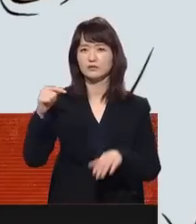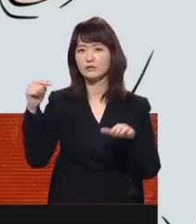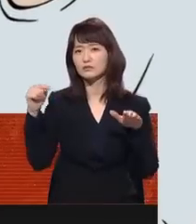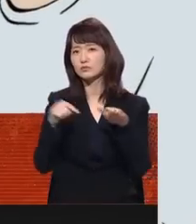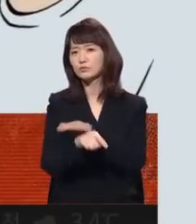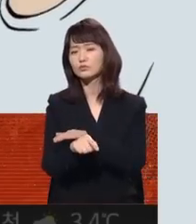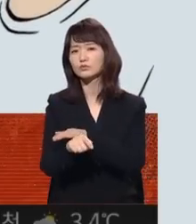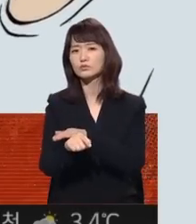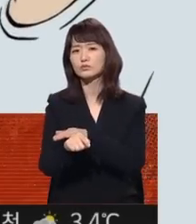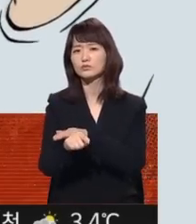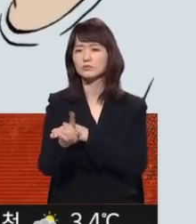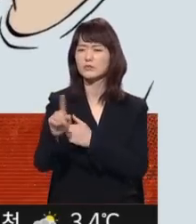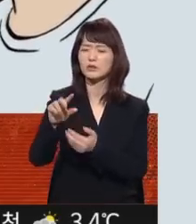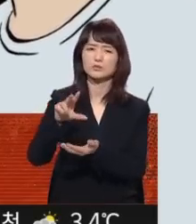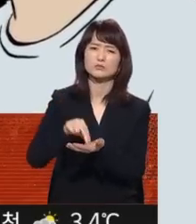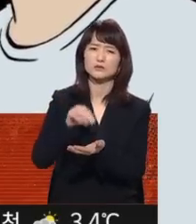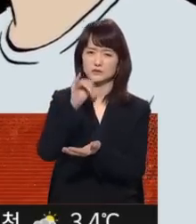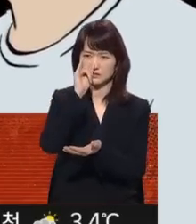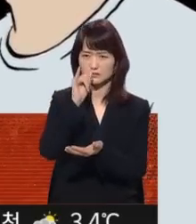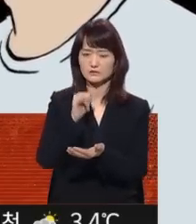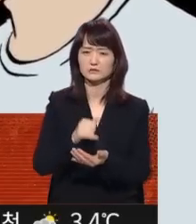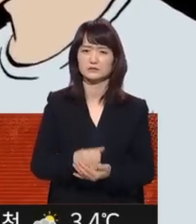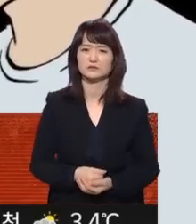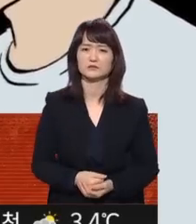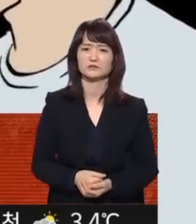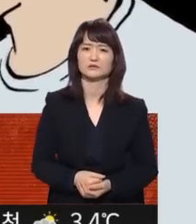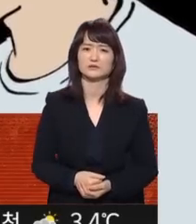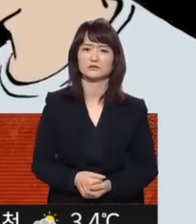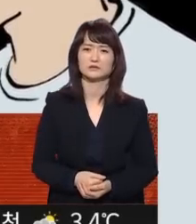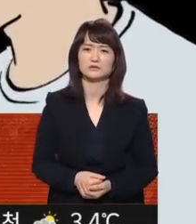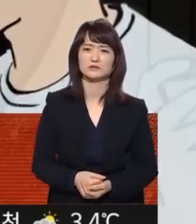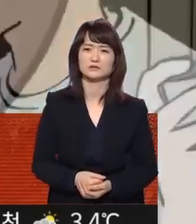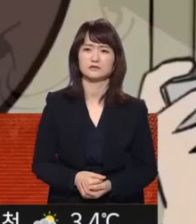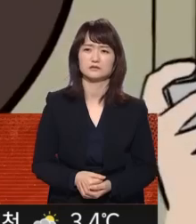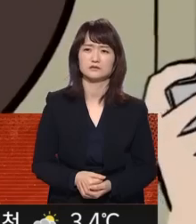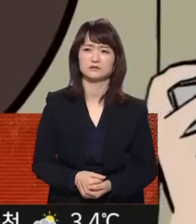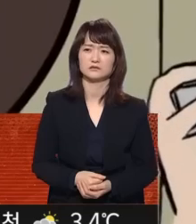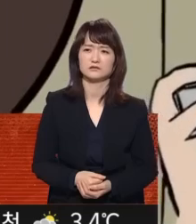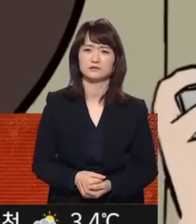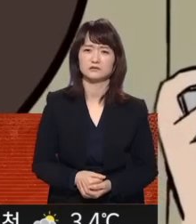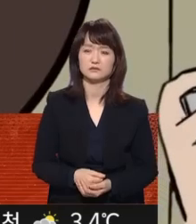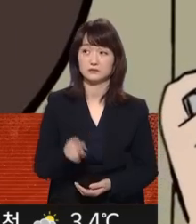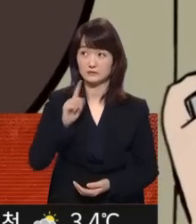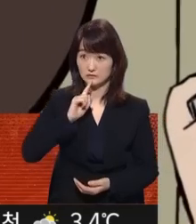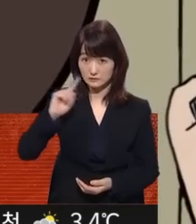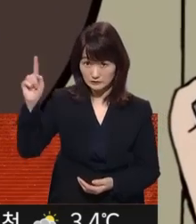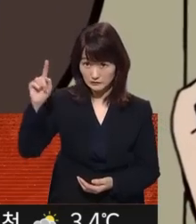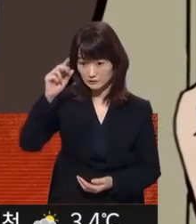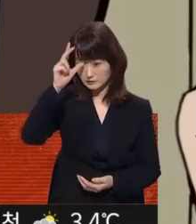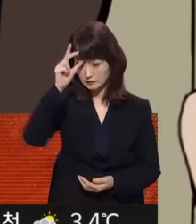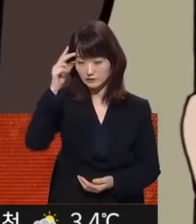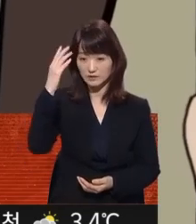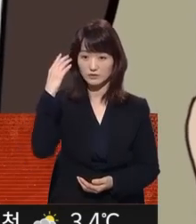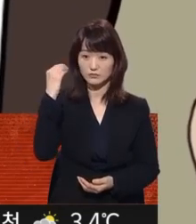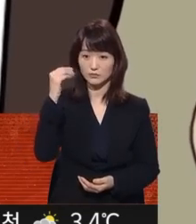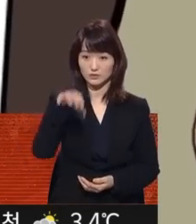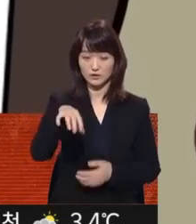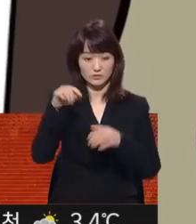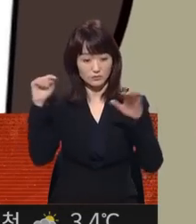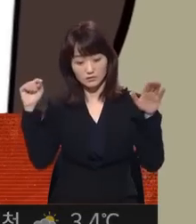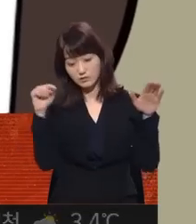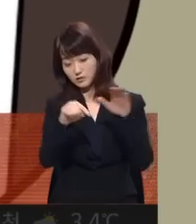조치에서도 조금 문제가 될 만한 부분이 발견이 됐다고요네 신고를 받고이 경찰이 모텔에 출동을